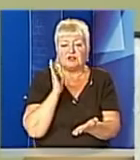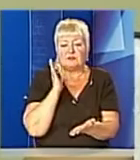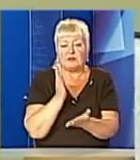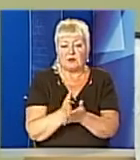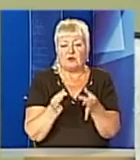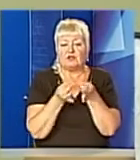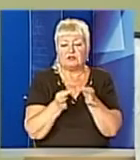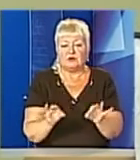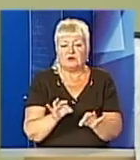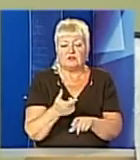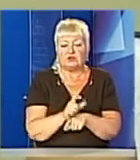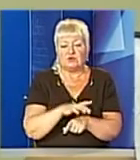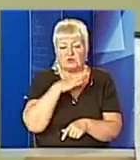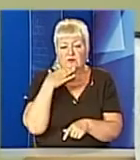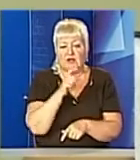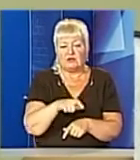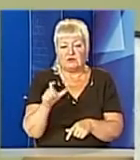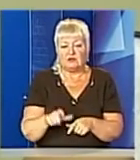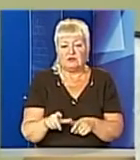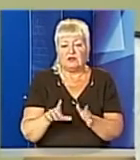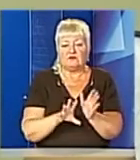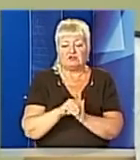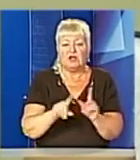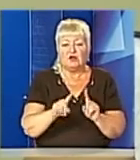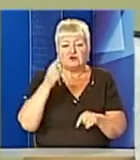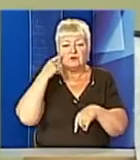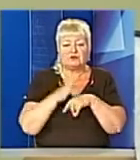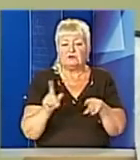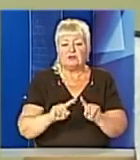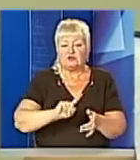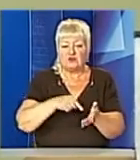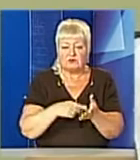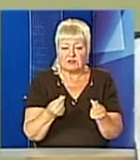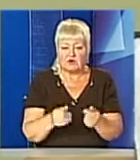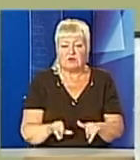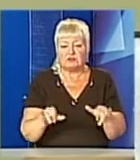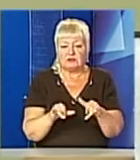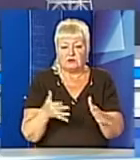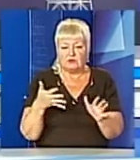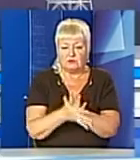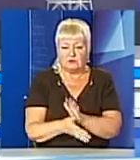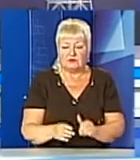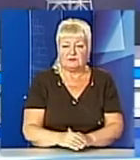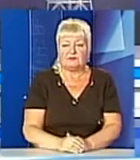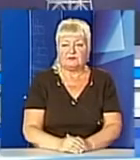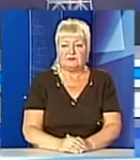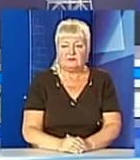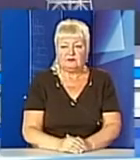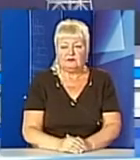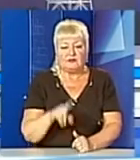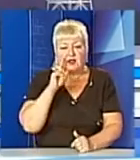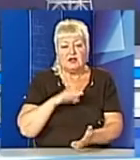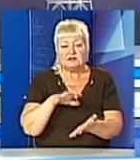Дуже багато людей включилися в тебе, щоб розуміти, що таке міські кошти, як вони йдуть, що вони роблять. За